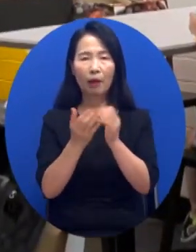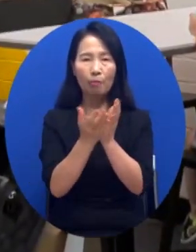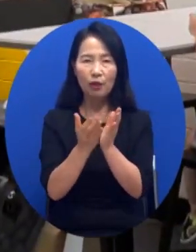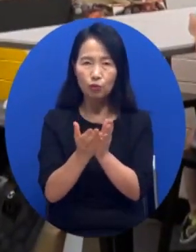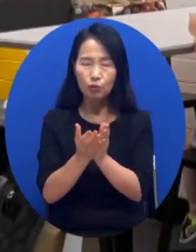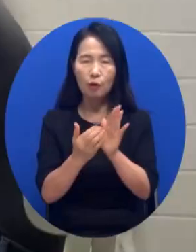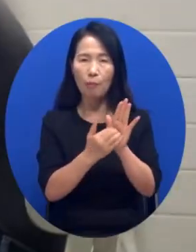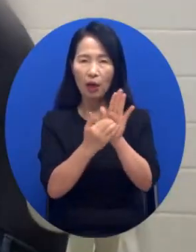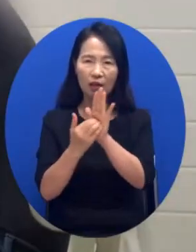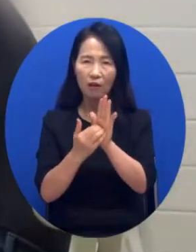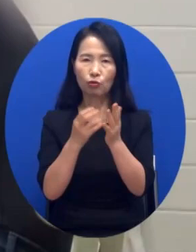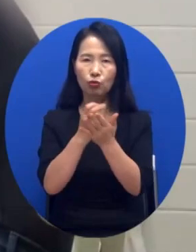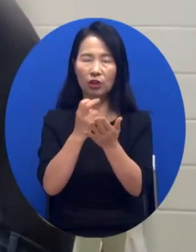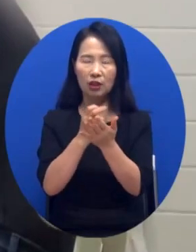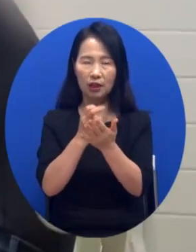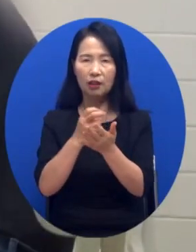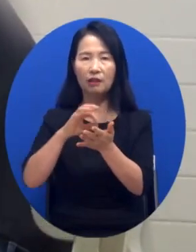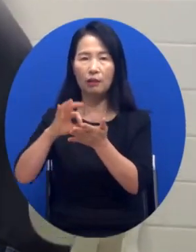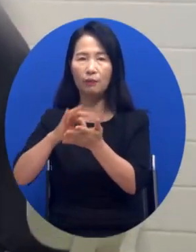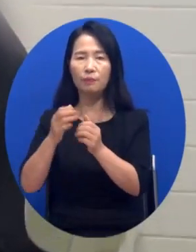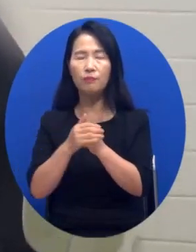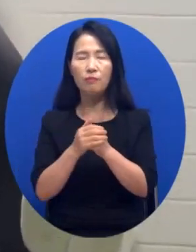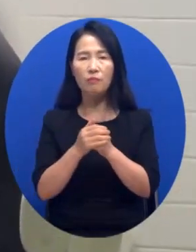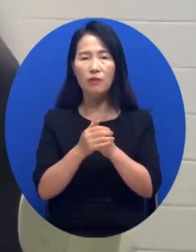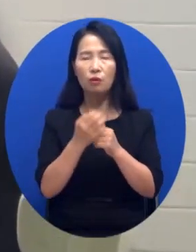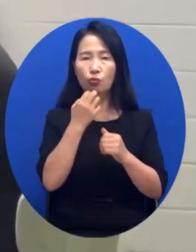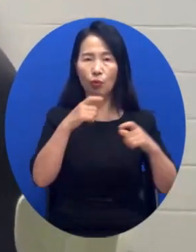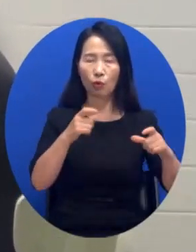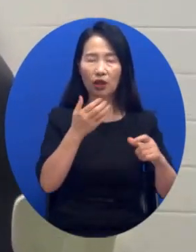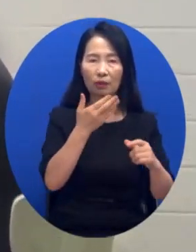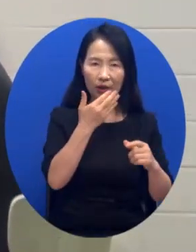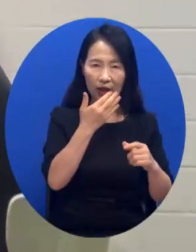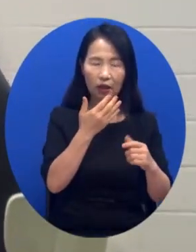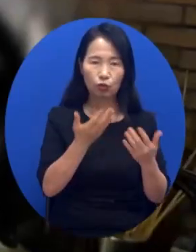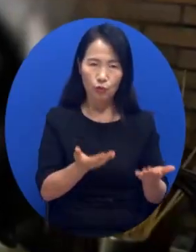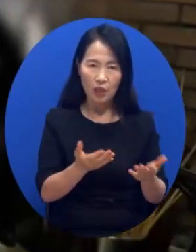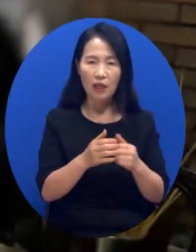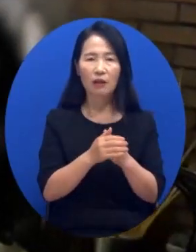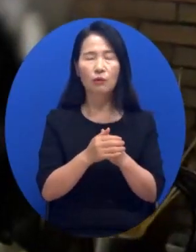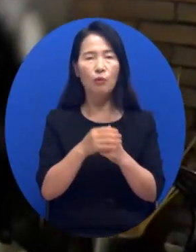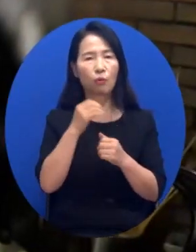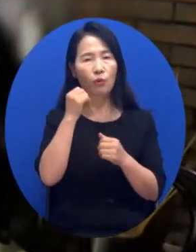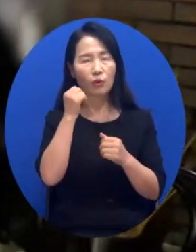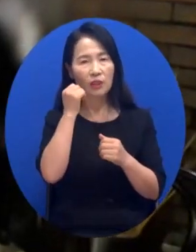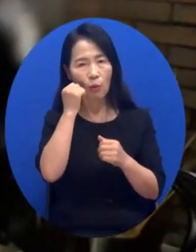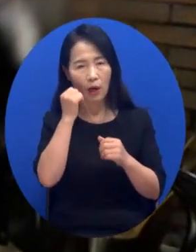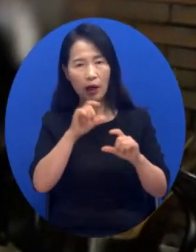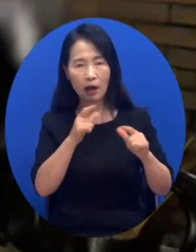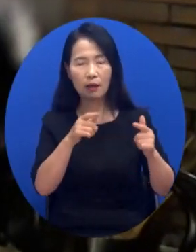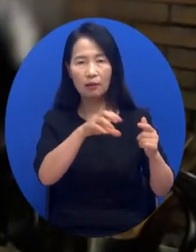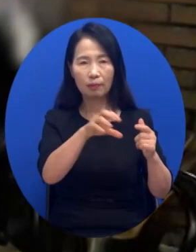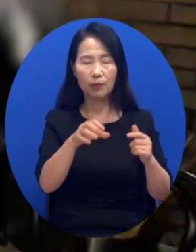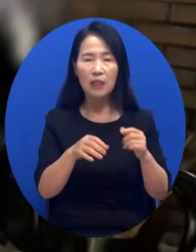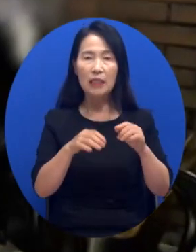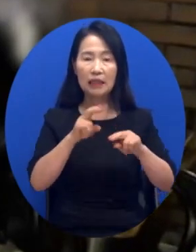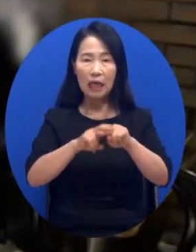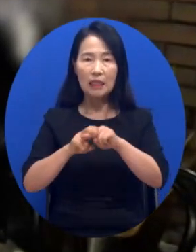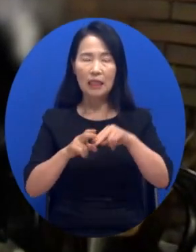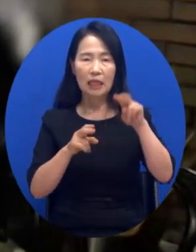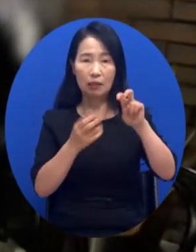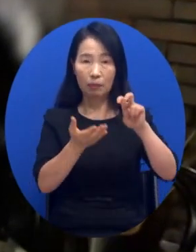수칙이 각각 적용됩니다. 수도권의 일반 음식점, 휴게음식점, 제과점 등은 좌석이 20석이 넘을